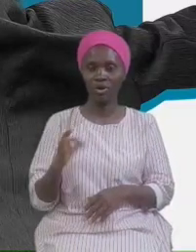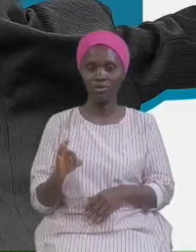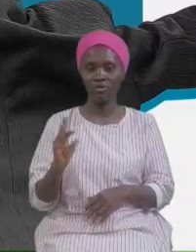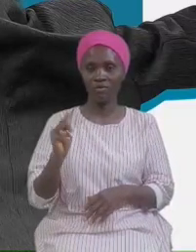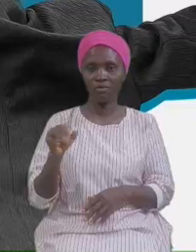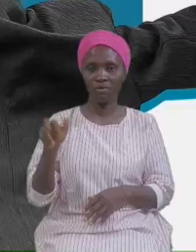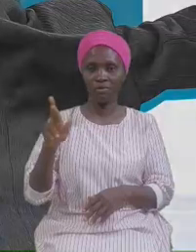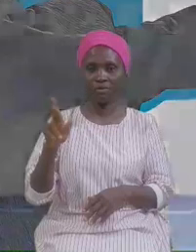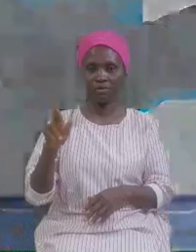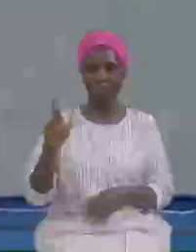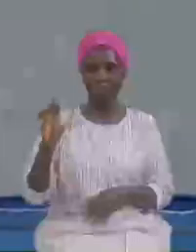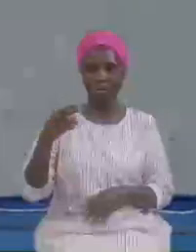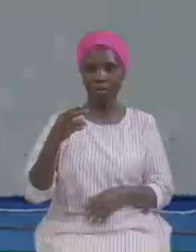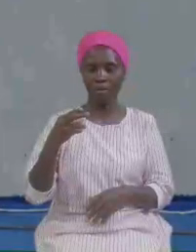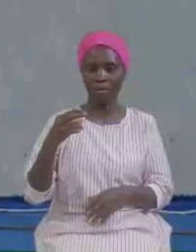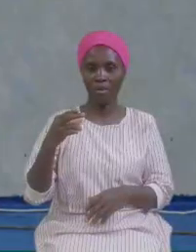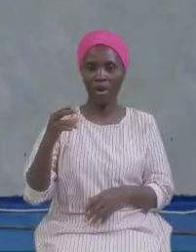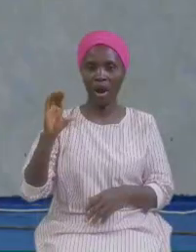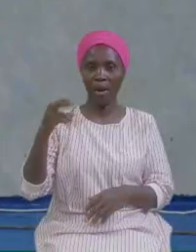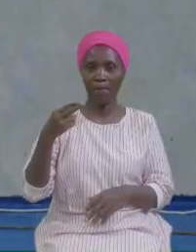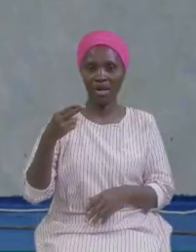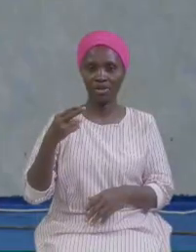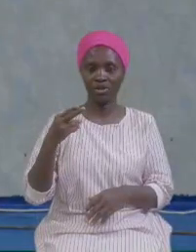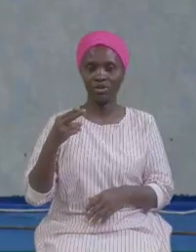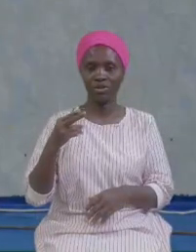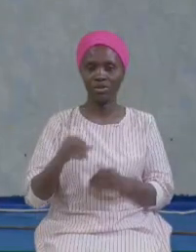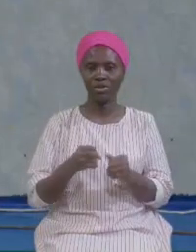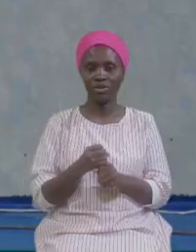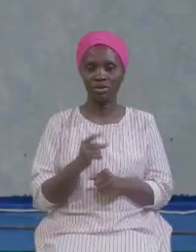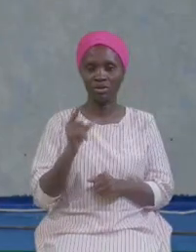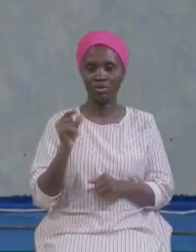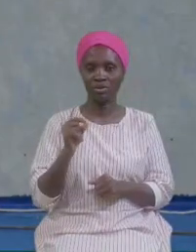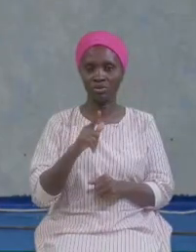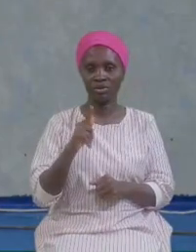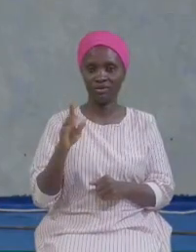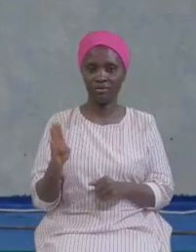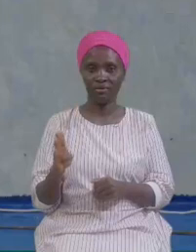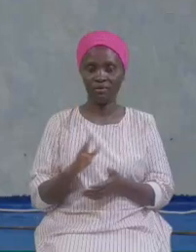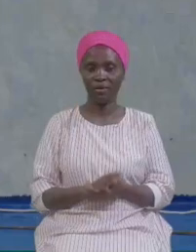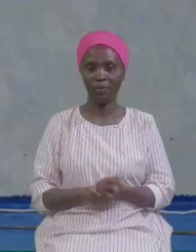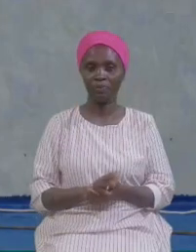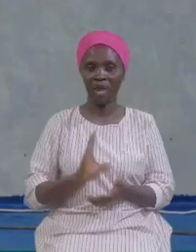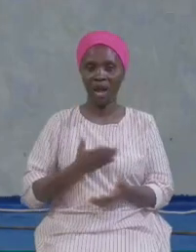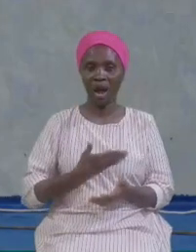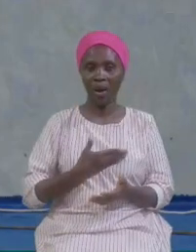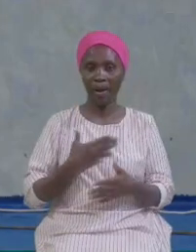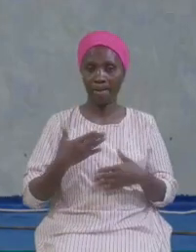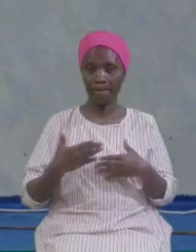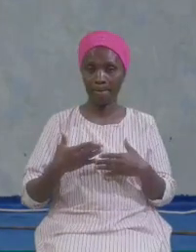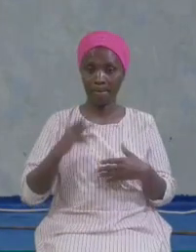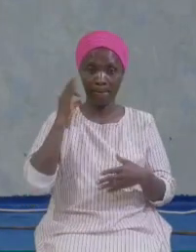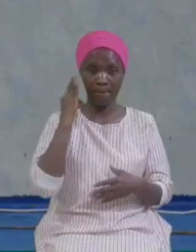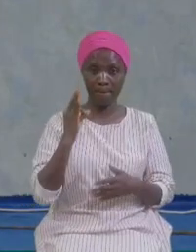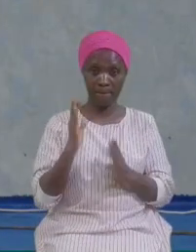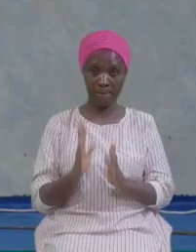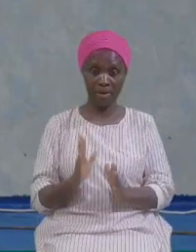le dimanche 3 mars, il y aura un banquet spécial pour vous. Et on vous donnera les informations donc